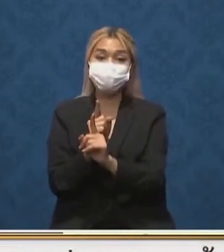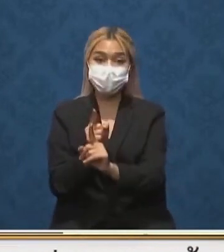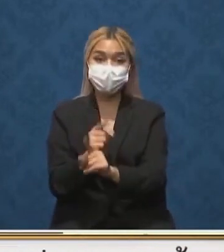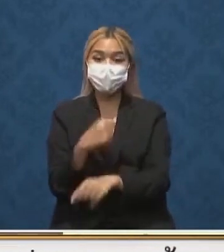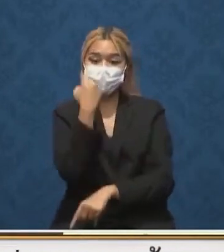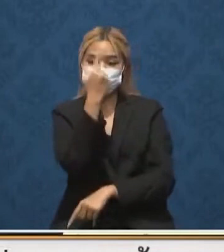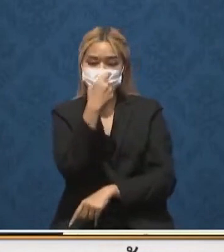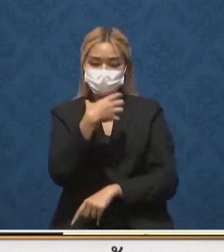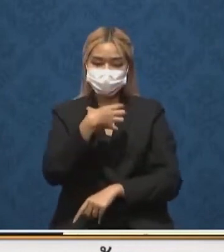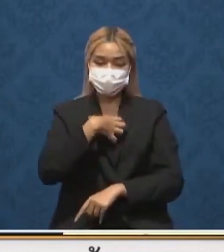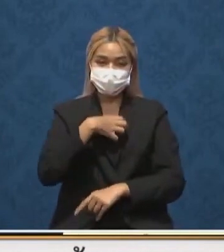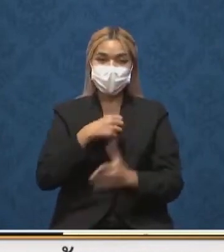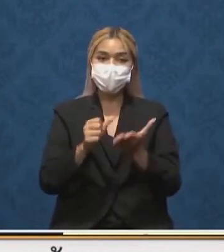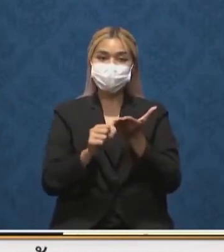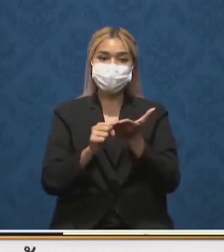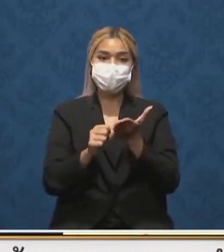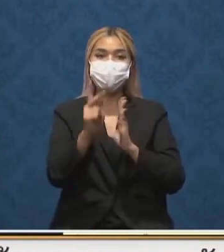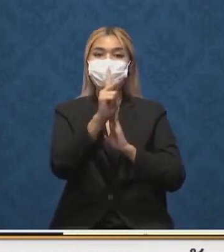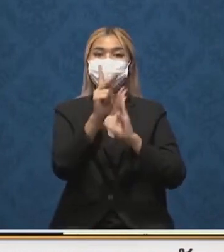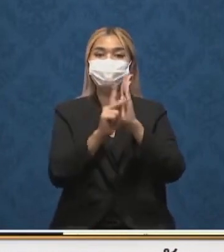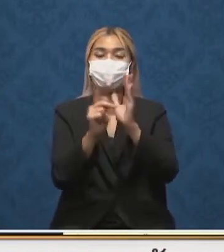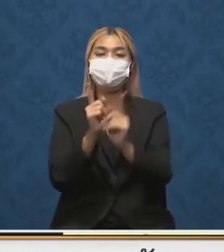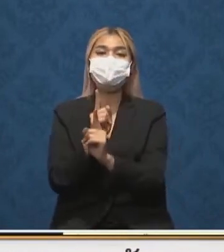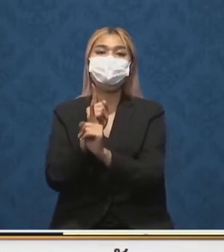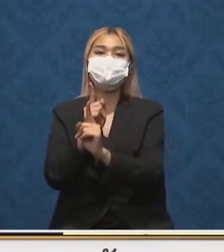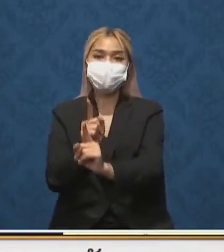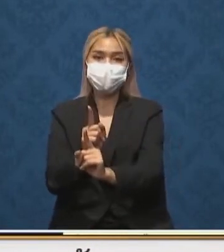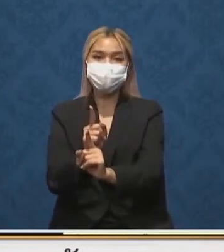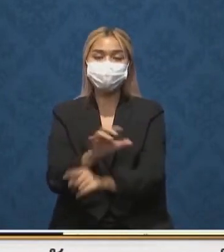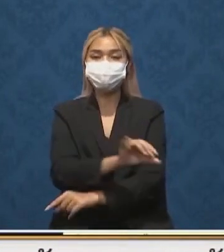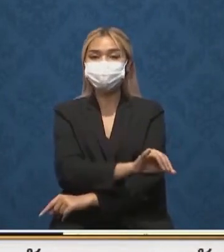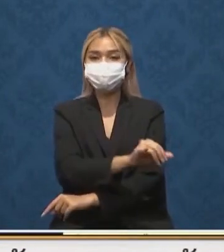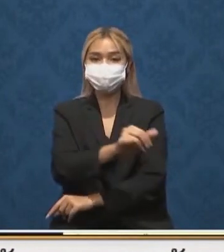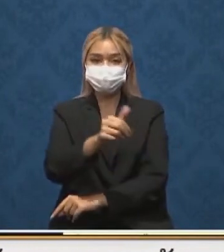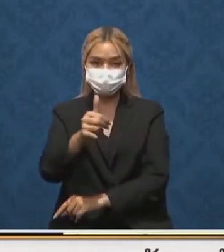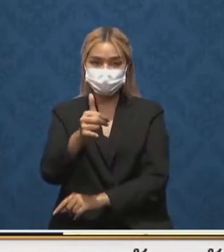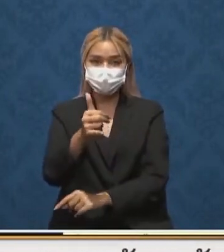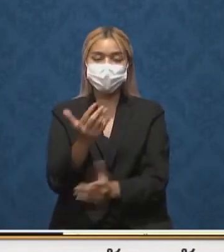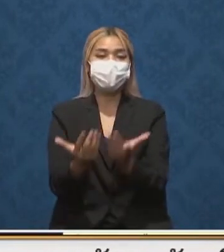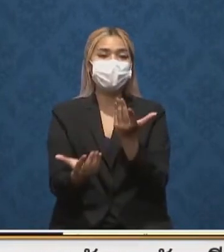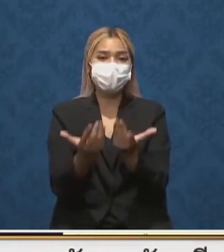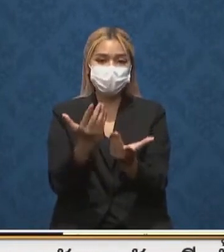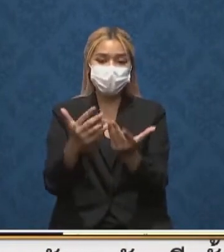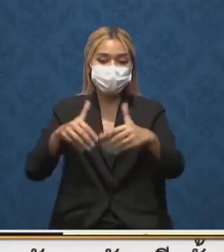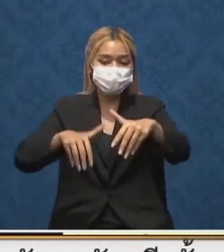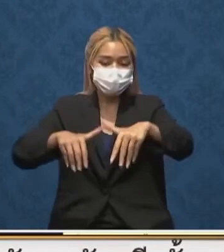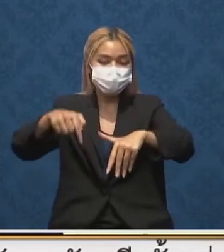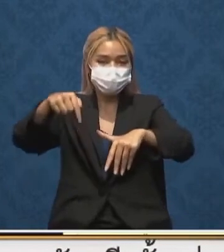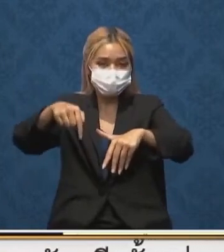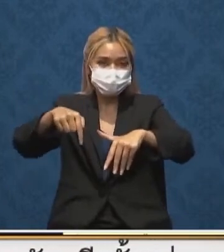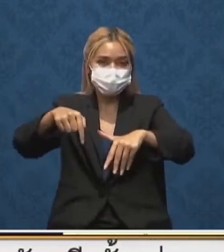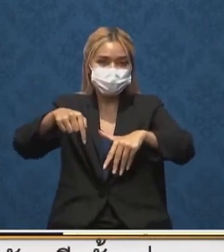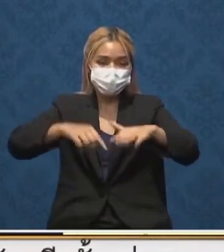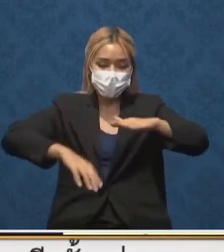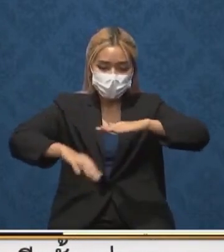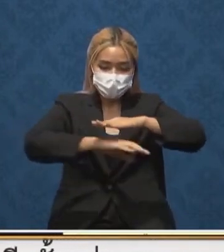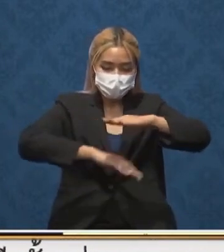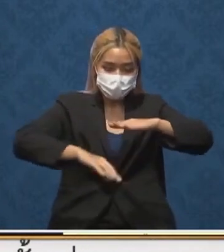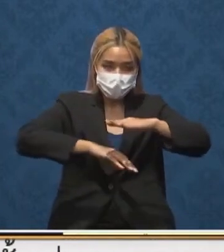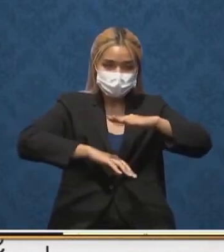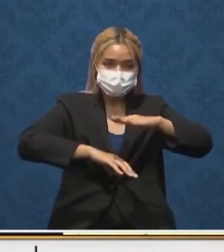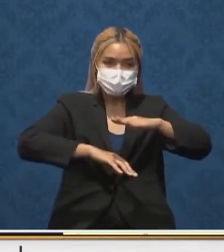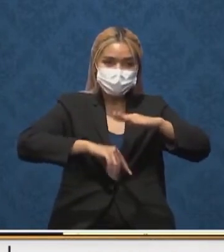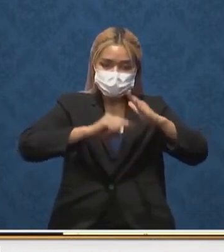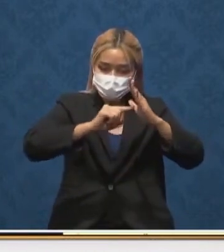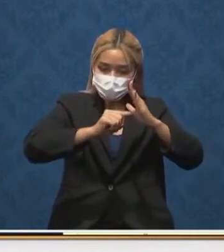นี้ก็ไปแก้กฎหมายอุทยานท่านไปแก้ข้อยกเว้นอะไรก็ได้ให้ราษฎรที่ว่าท่านพิสูจน์ให้ได้ว่าเอยู่มาตั้ง